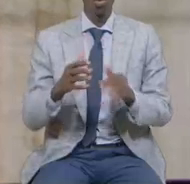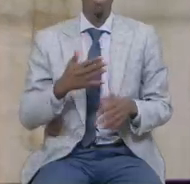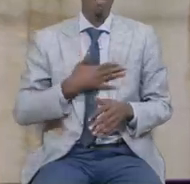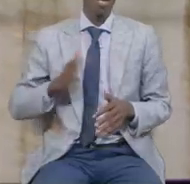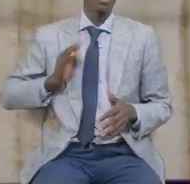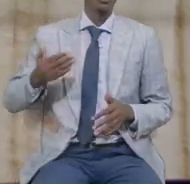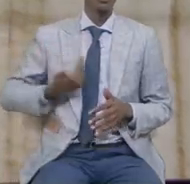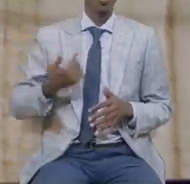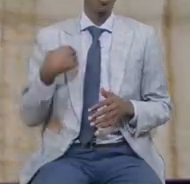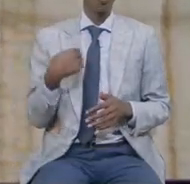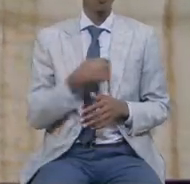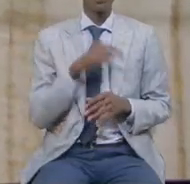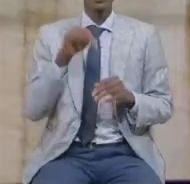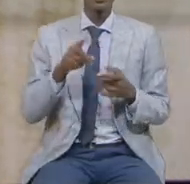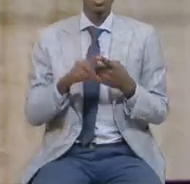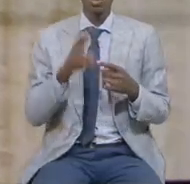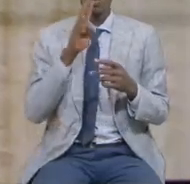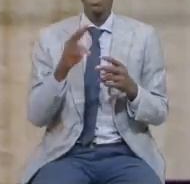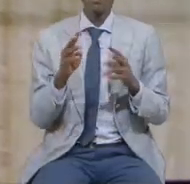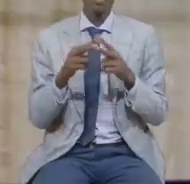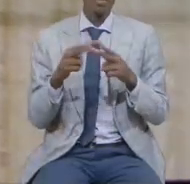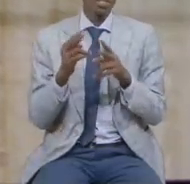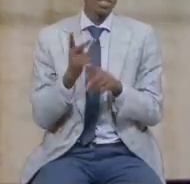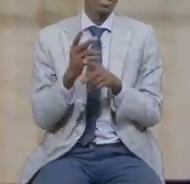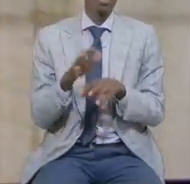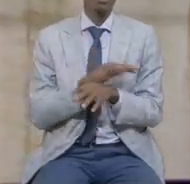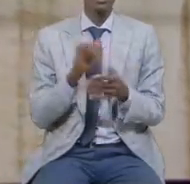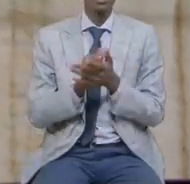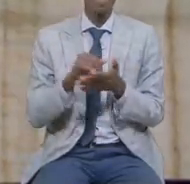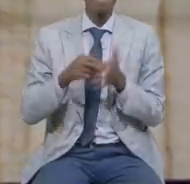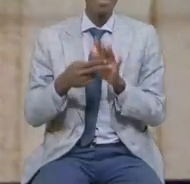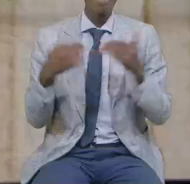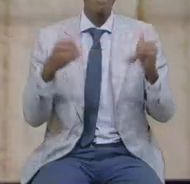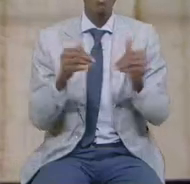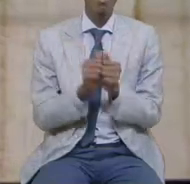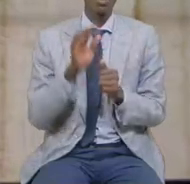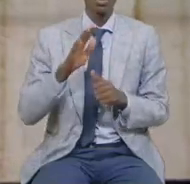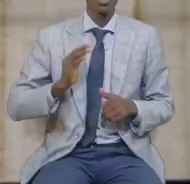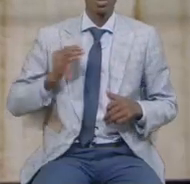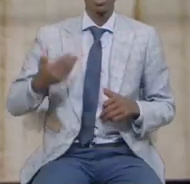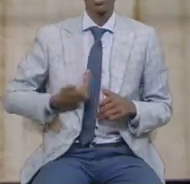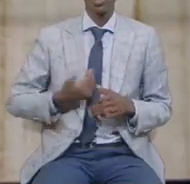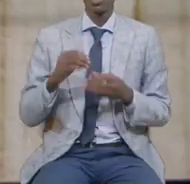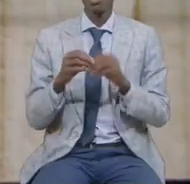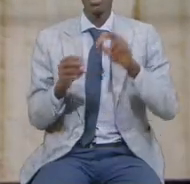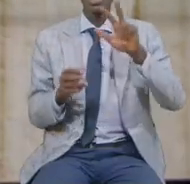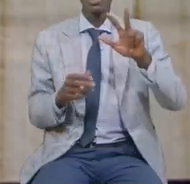âme. Sois prudent. La compromission, c'est le jeu avec ton âme. Toi, ça, on voit